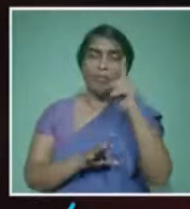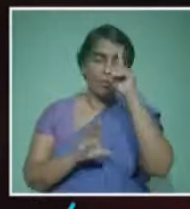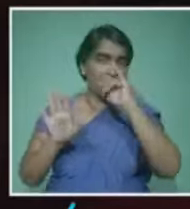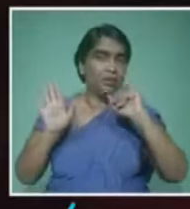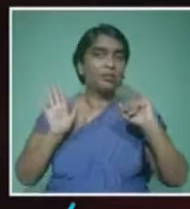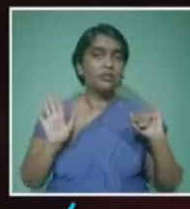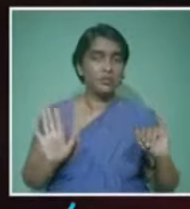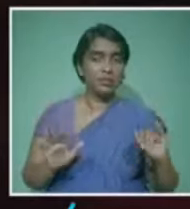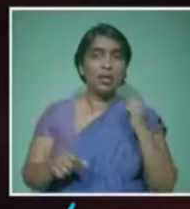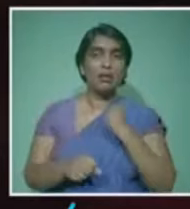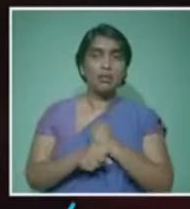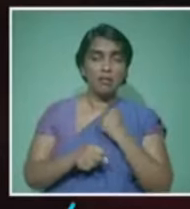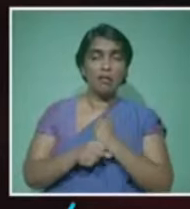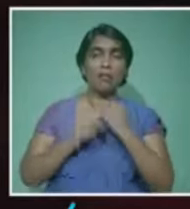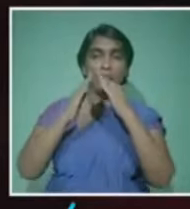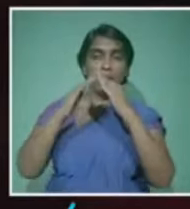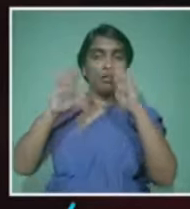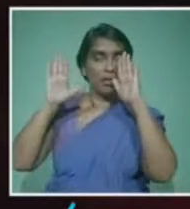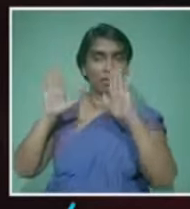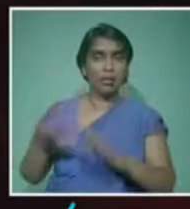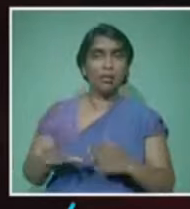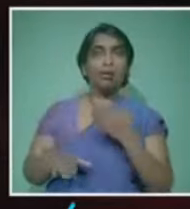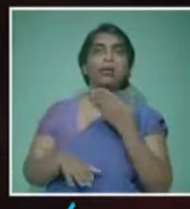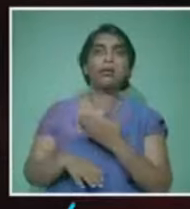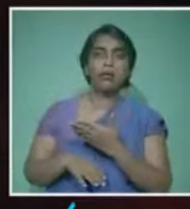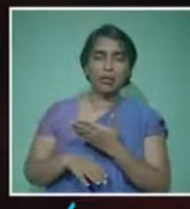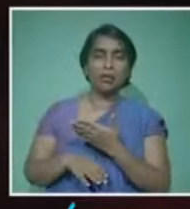हये रजे नील निवस